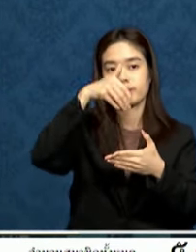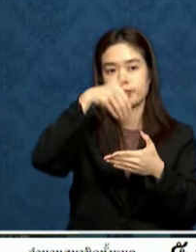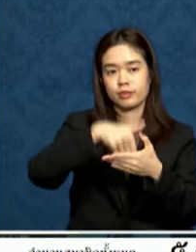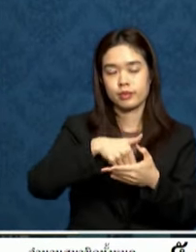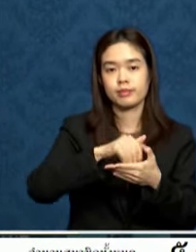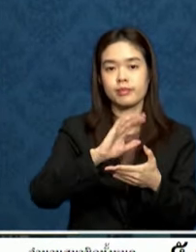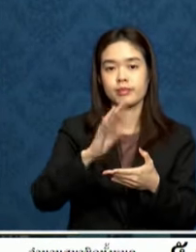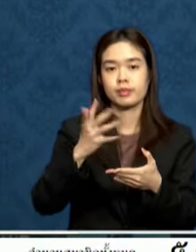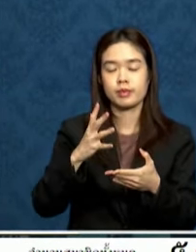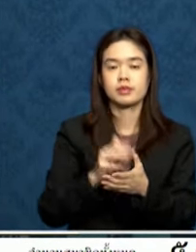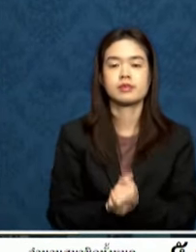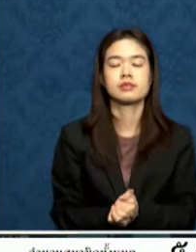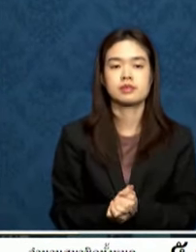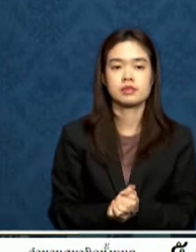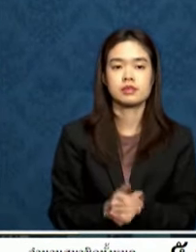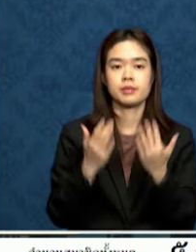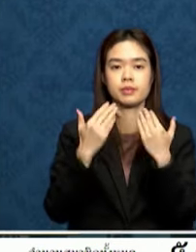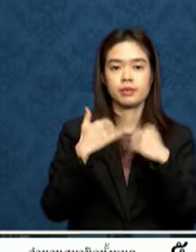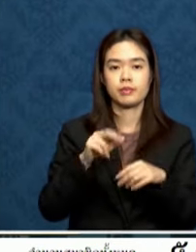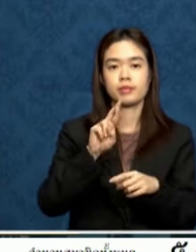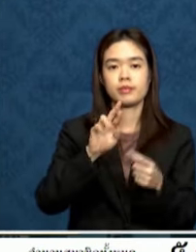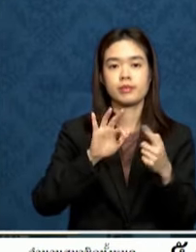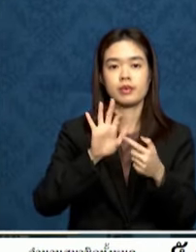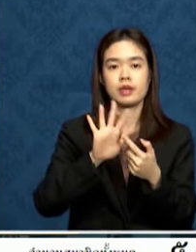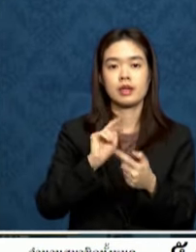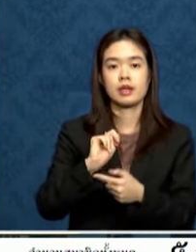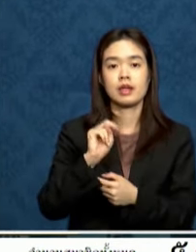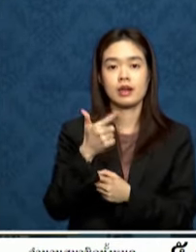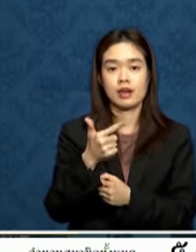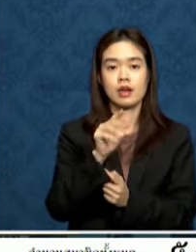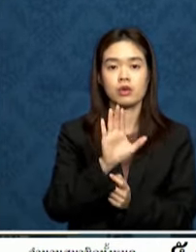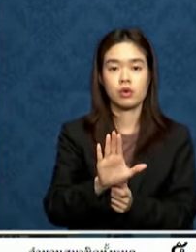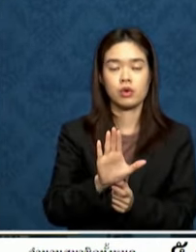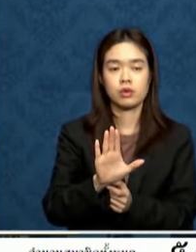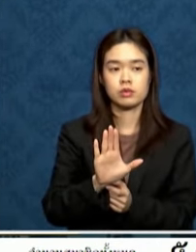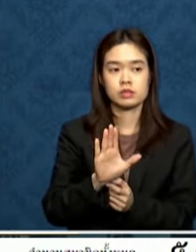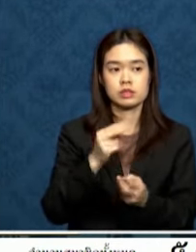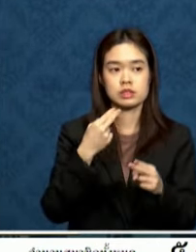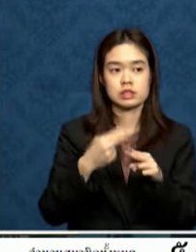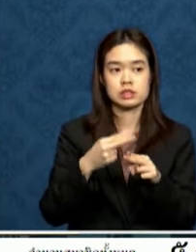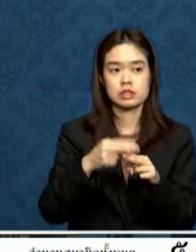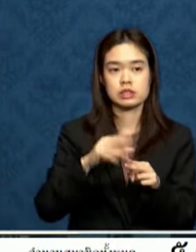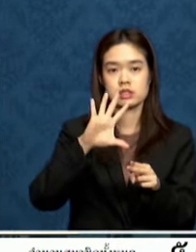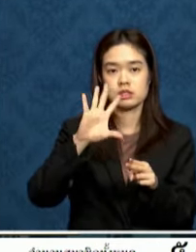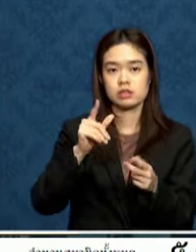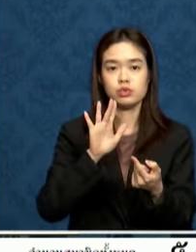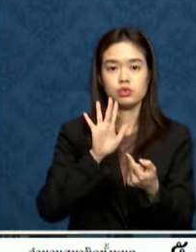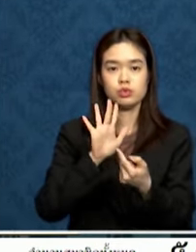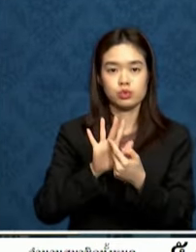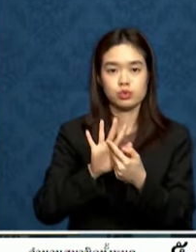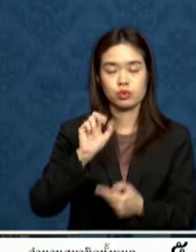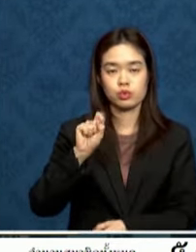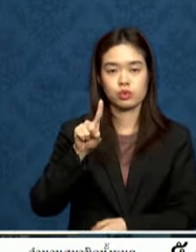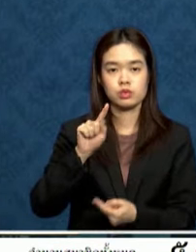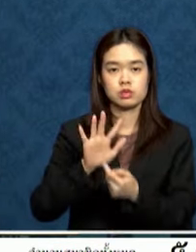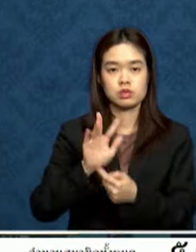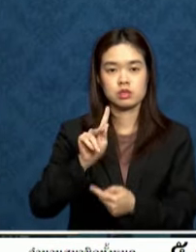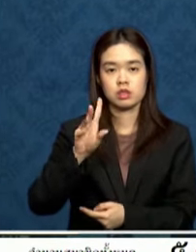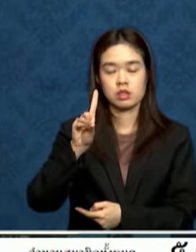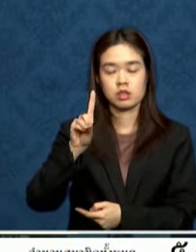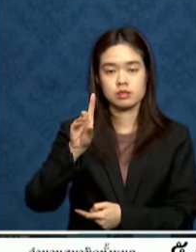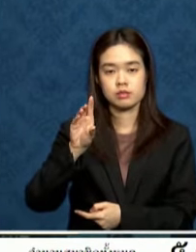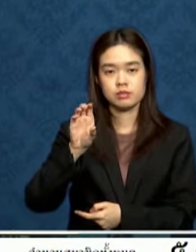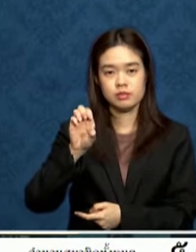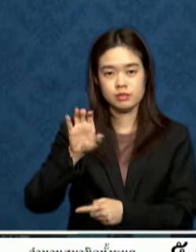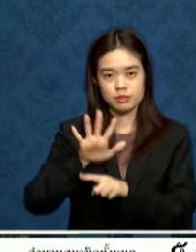นั้นร่างต่อไปครับท่านท่านประธานครับร่างของท่านอาจารย์ชูศักดิ์และคณะครับท่านประธานครับมาตรา 13เขียน